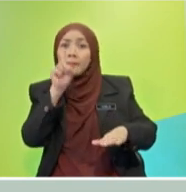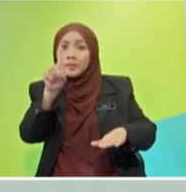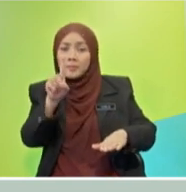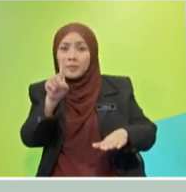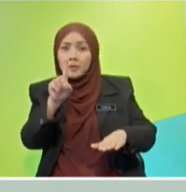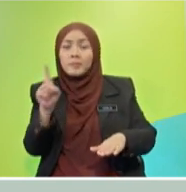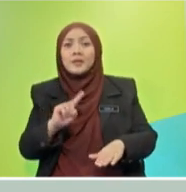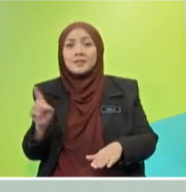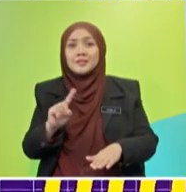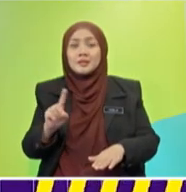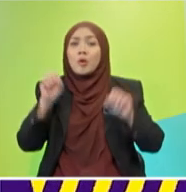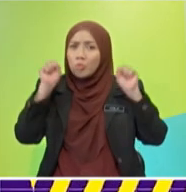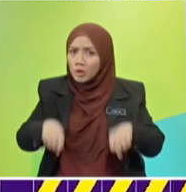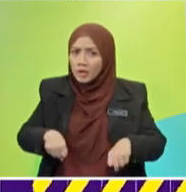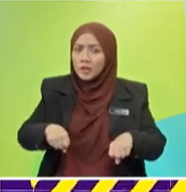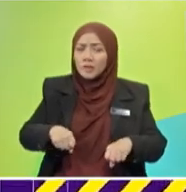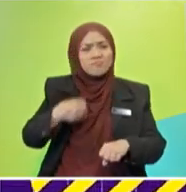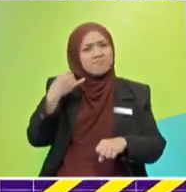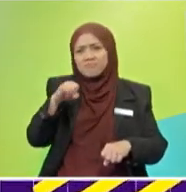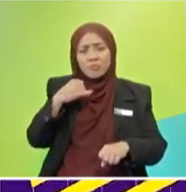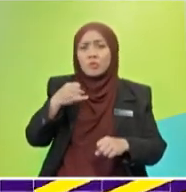oleh Kotak boleh ditutuaillah